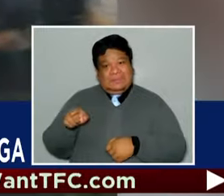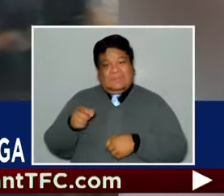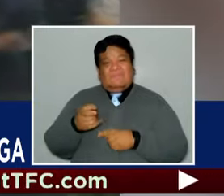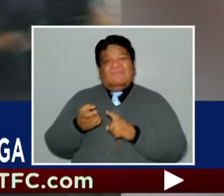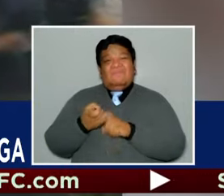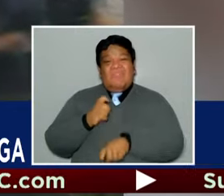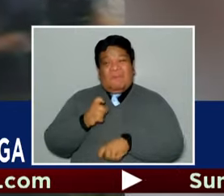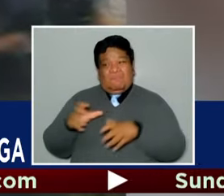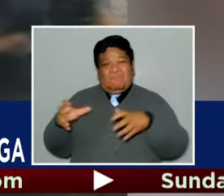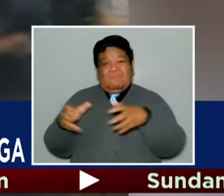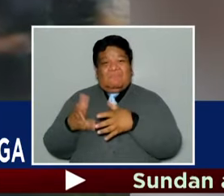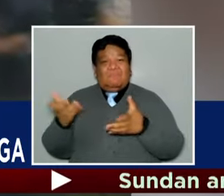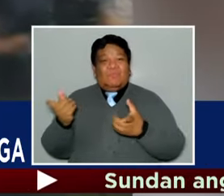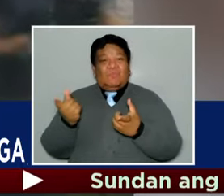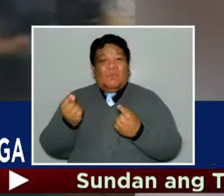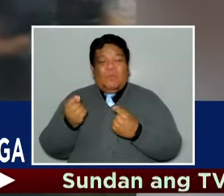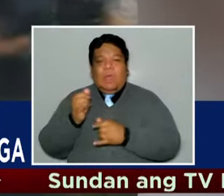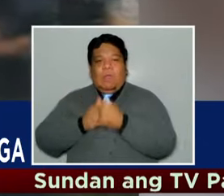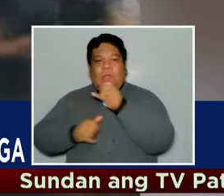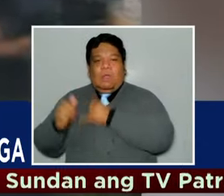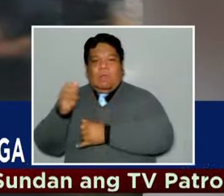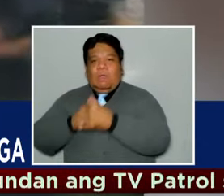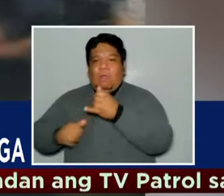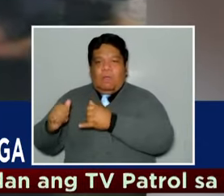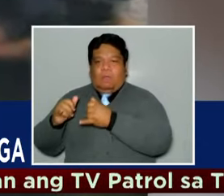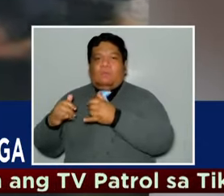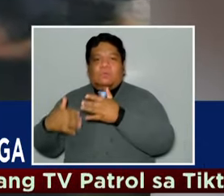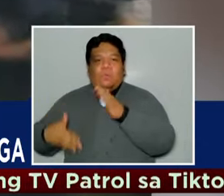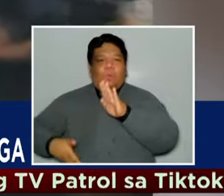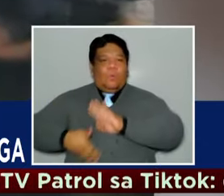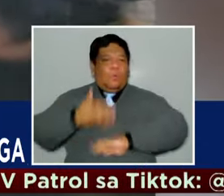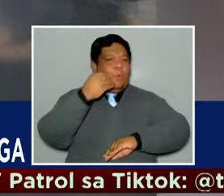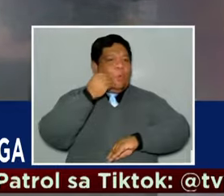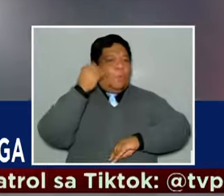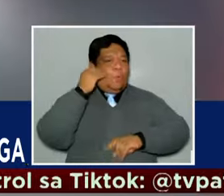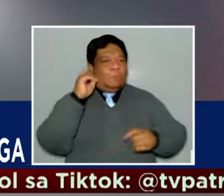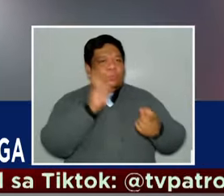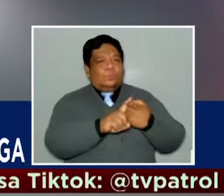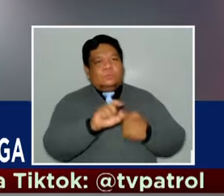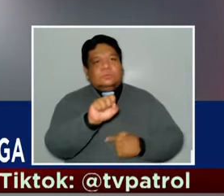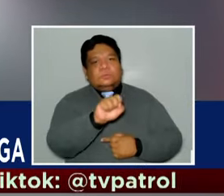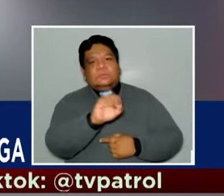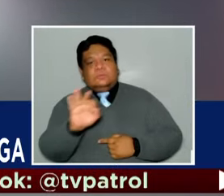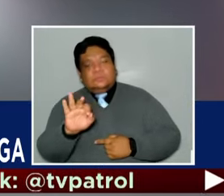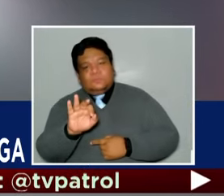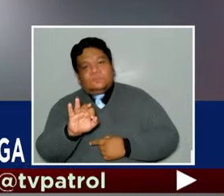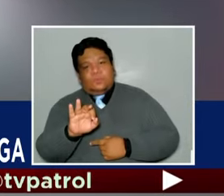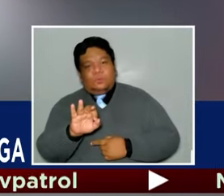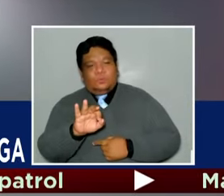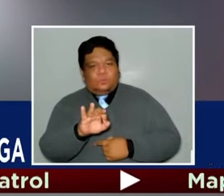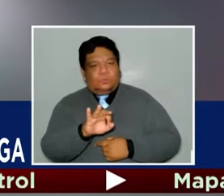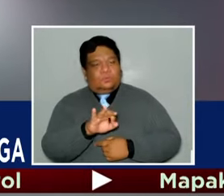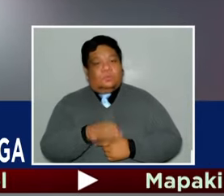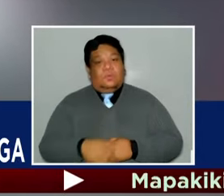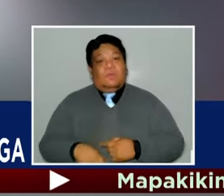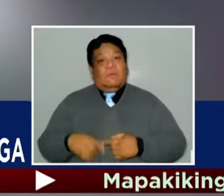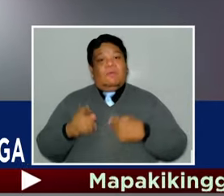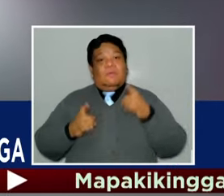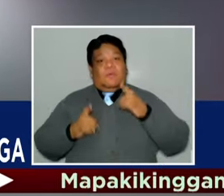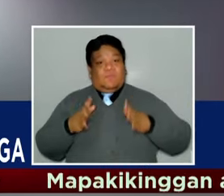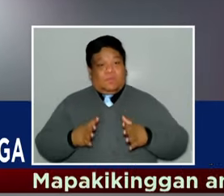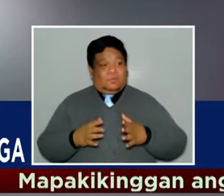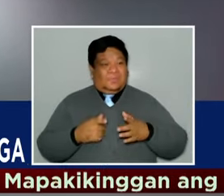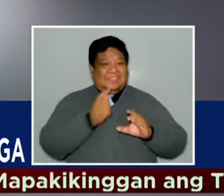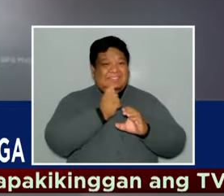biktima at pauwi na sa direksyon naman ng San Fernando. Nag-overtake umano ang driver sa isang truck hanggang